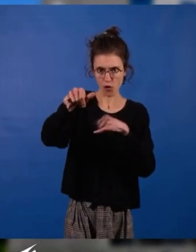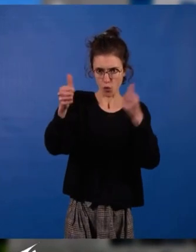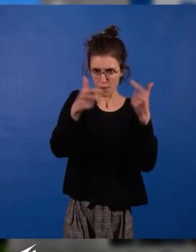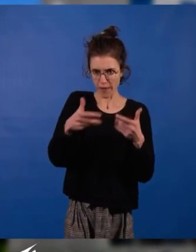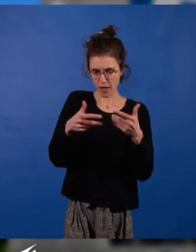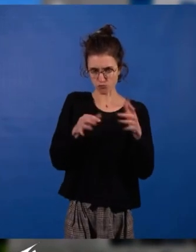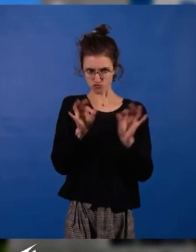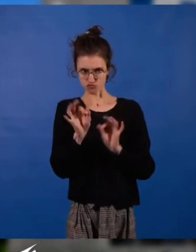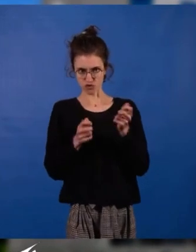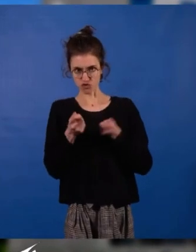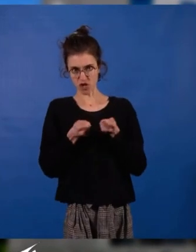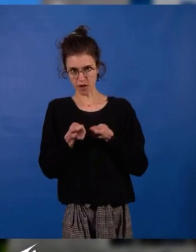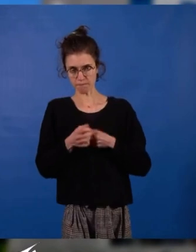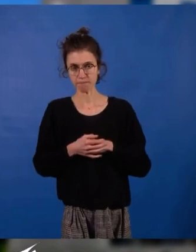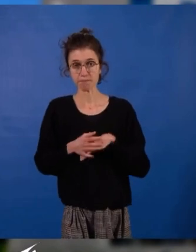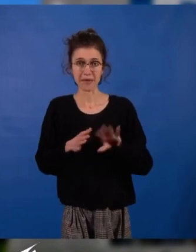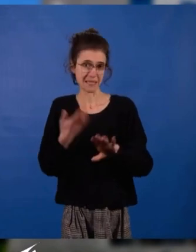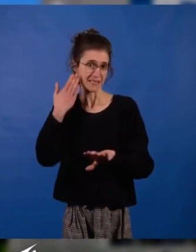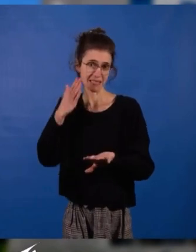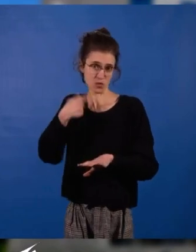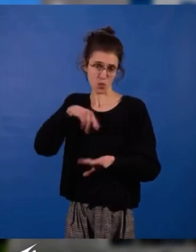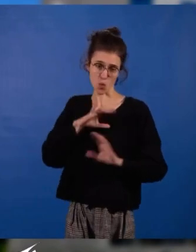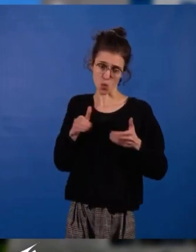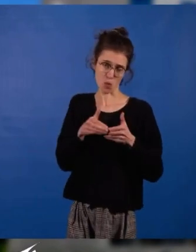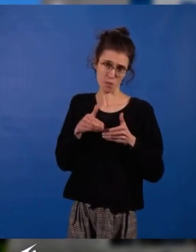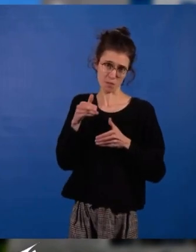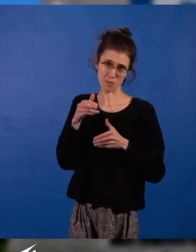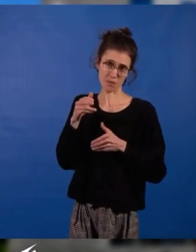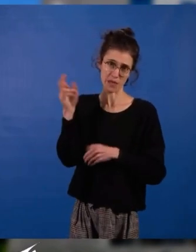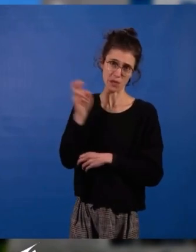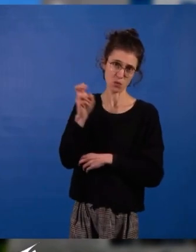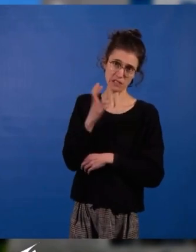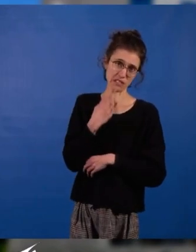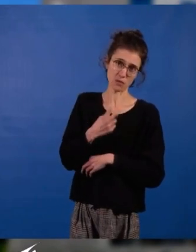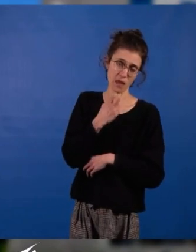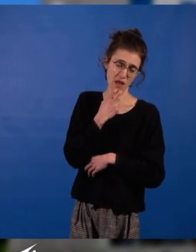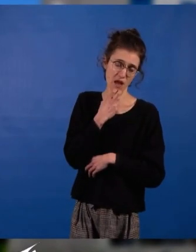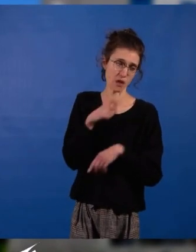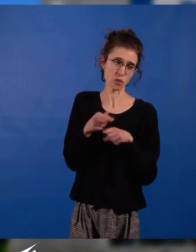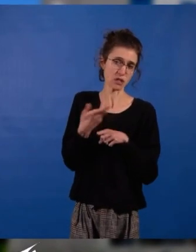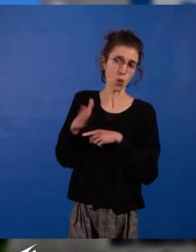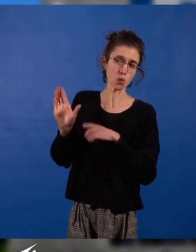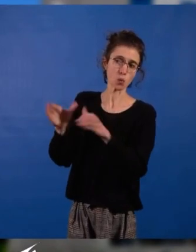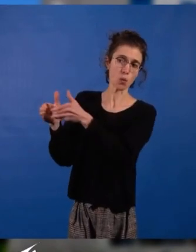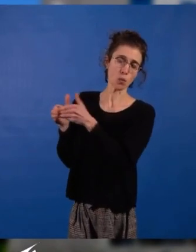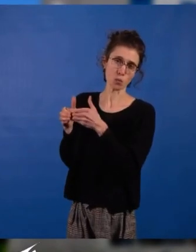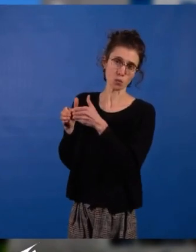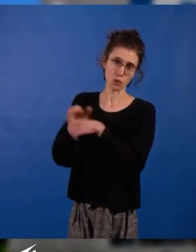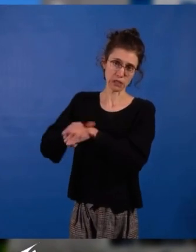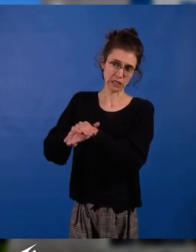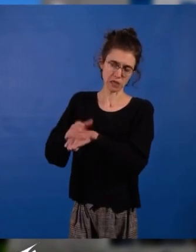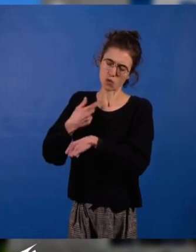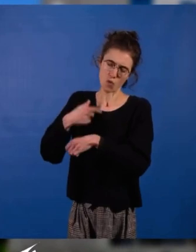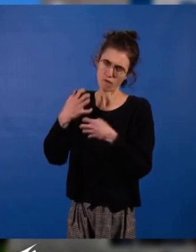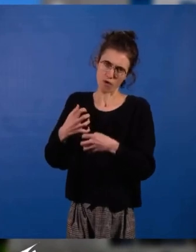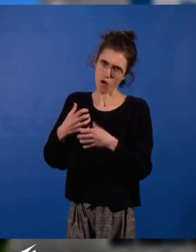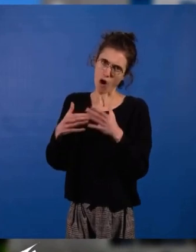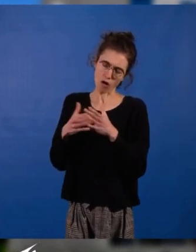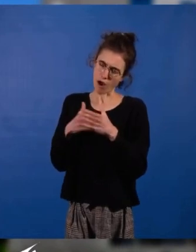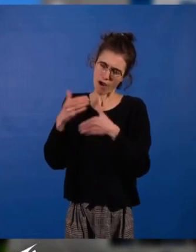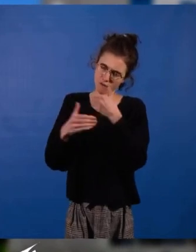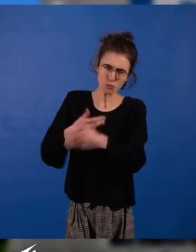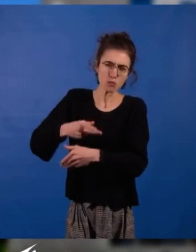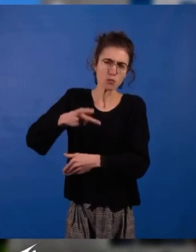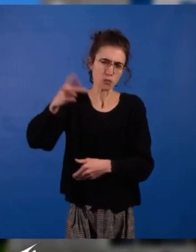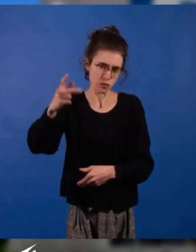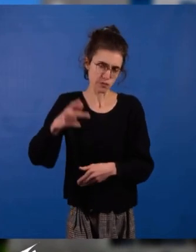je veux le redire ici, notre groupe écologiste et citoyen et quelques autres souhaitons que nous allions plus loin et plus vite et